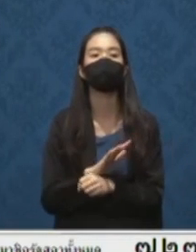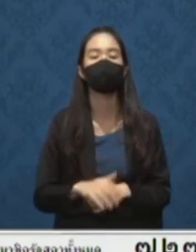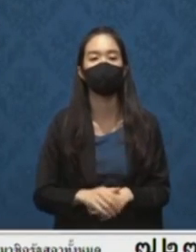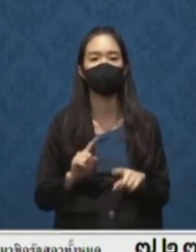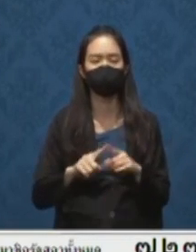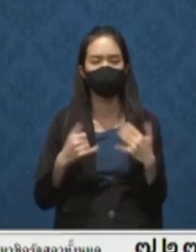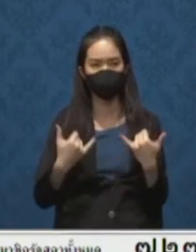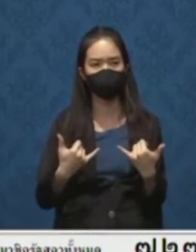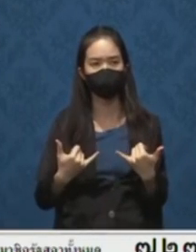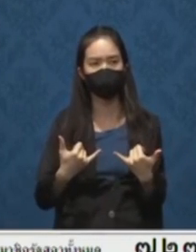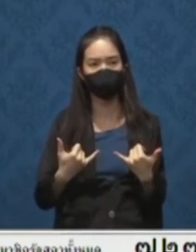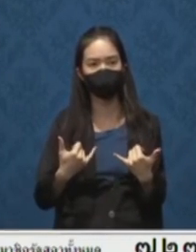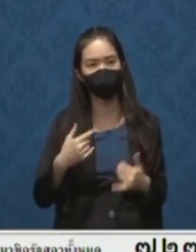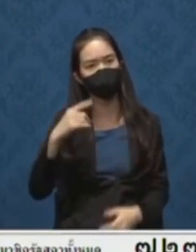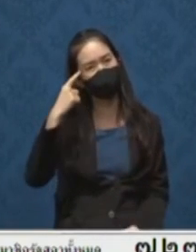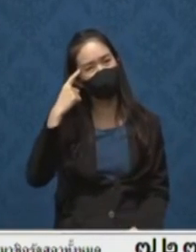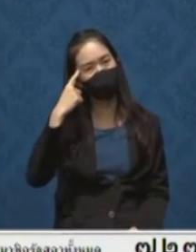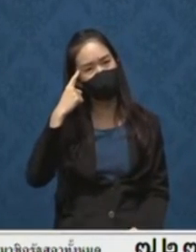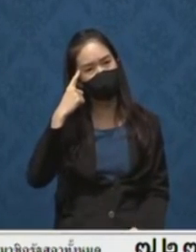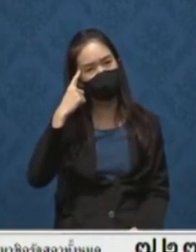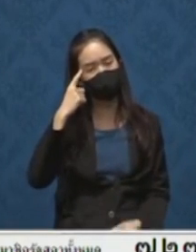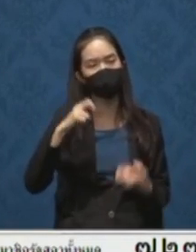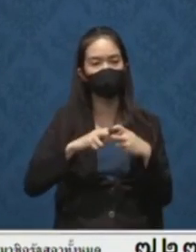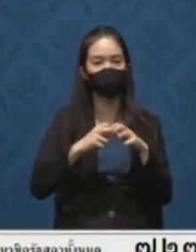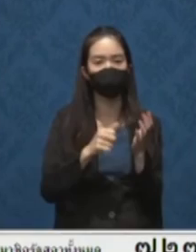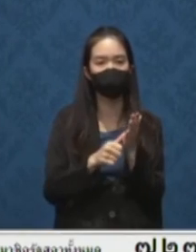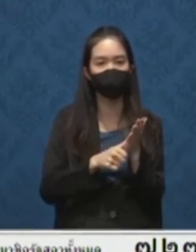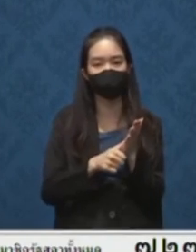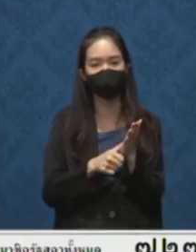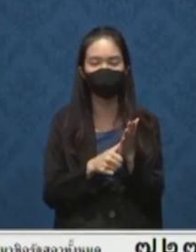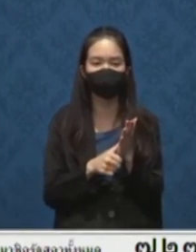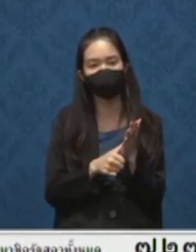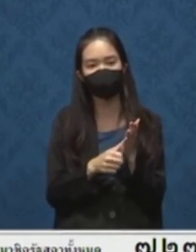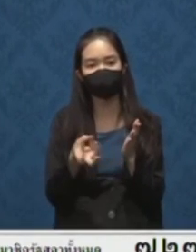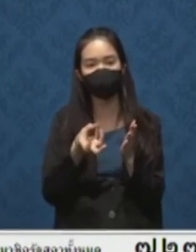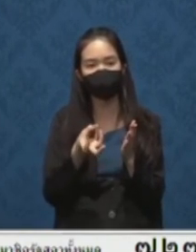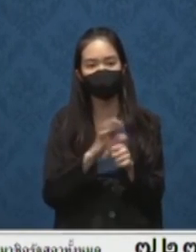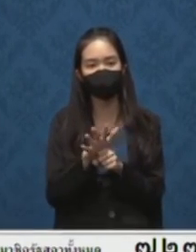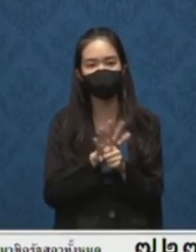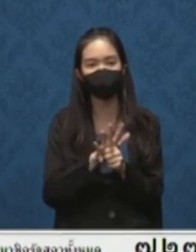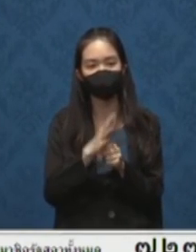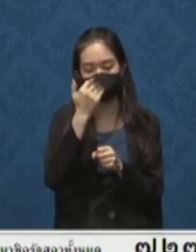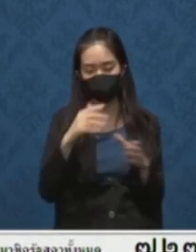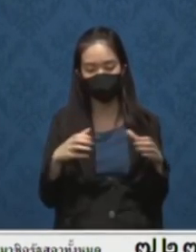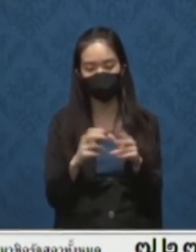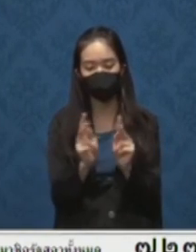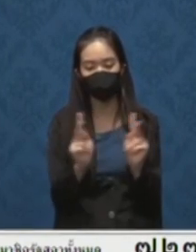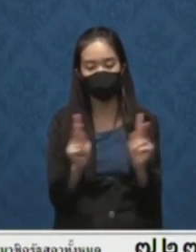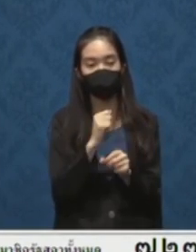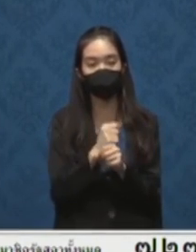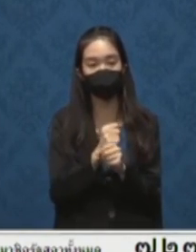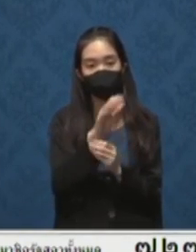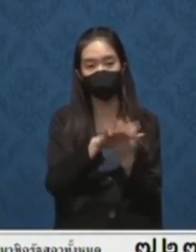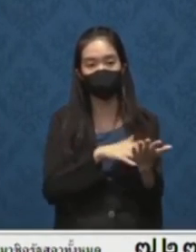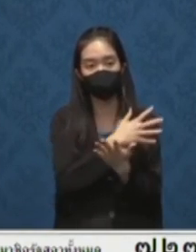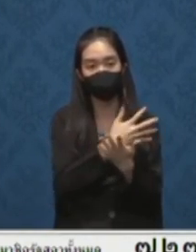แต่ก็เชื่อวาไม่น่าจะมีการเปลยแปลงอะไรมากนะครับเพราว่าคณะกรมการยุทษาชาติก็มท่านน